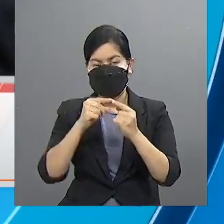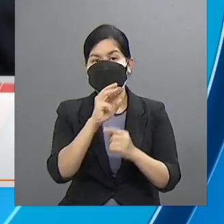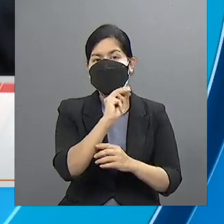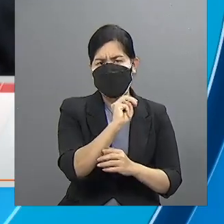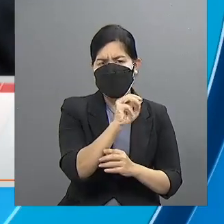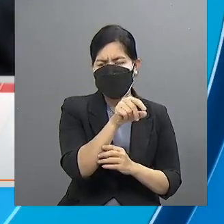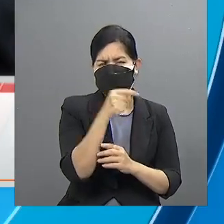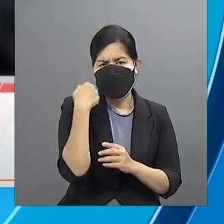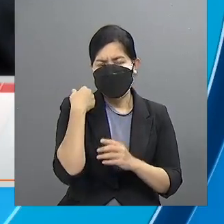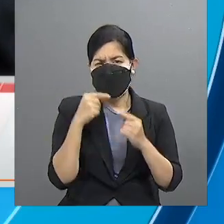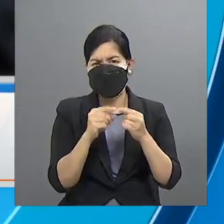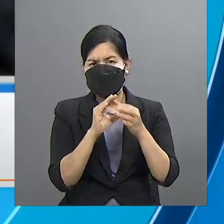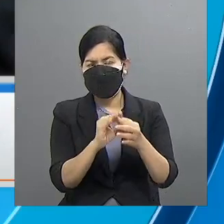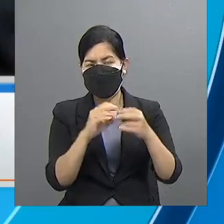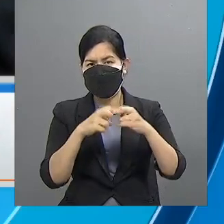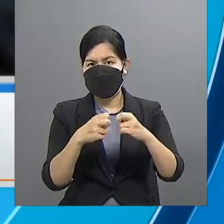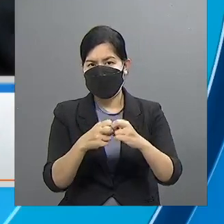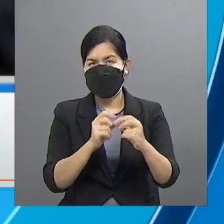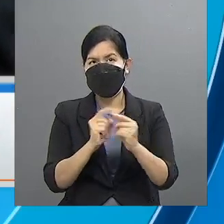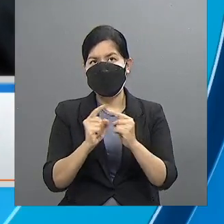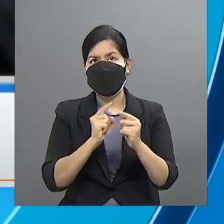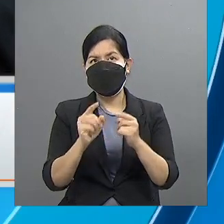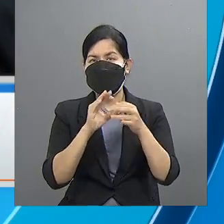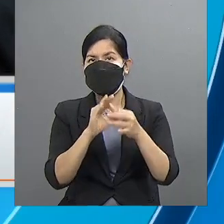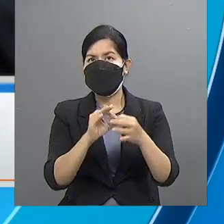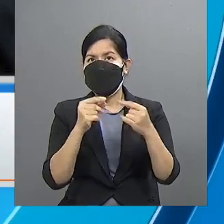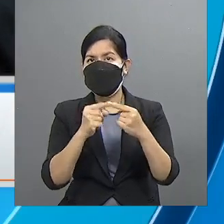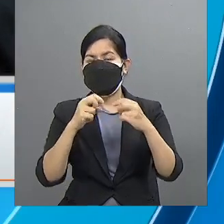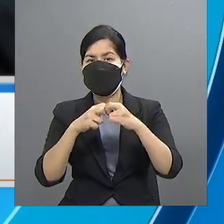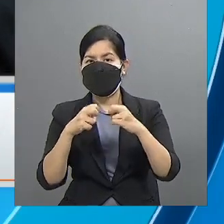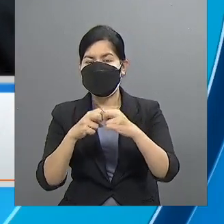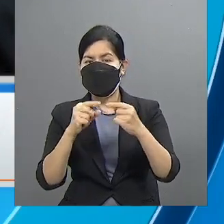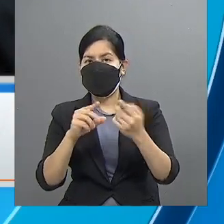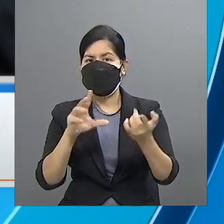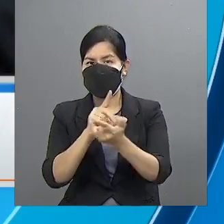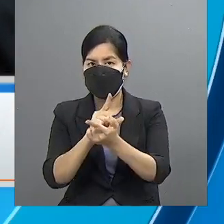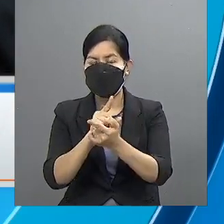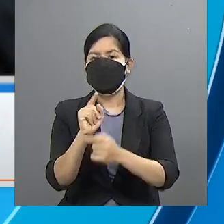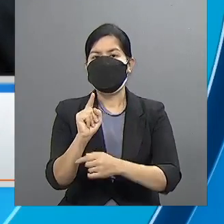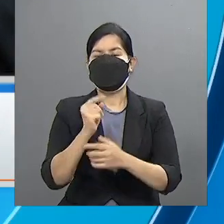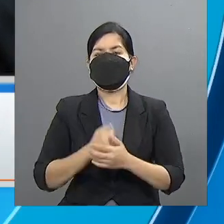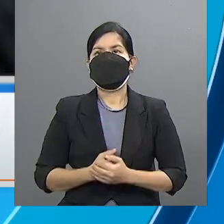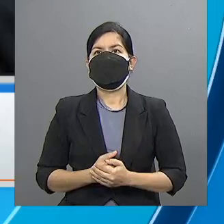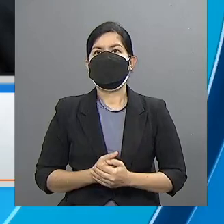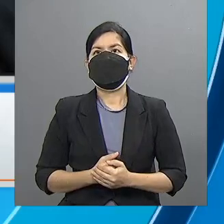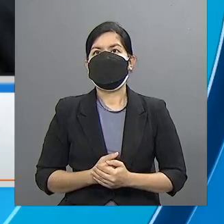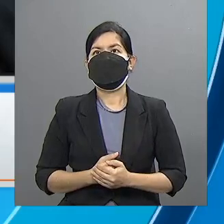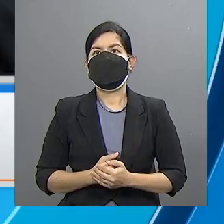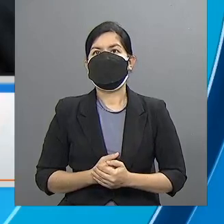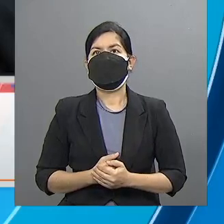การพูดคุยกันในเชิงสังคมด้วยใช่มั้ยคะ ใช่ๆครับก็คือตอนนั้นเหมือนจริงๆเรียนด้วยกัน